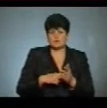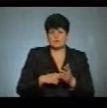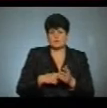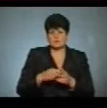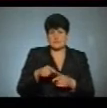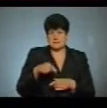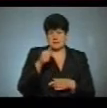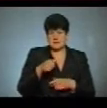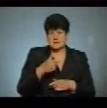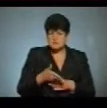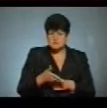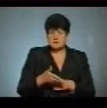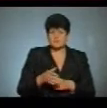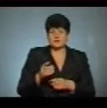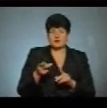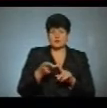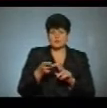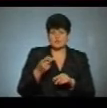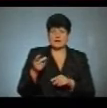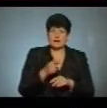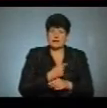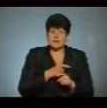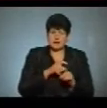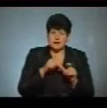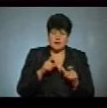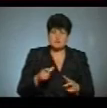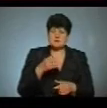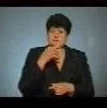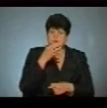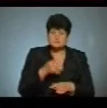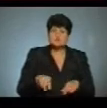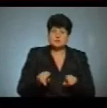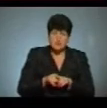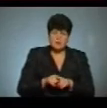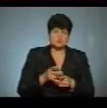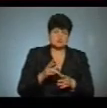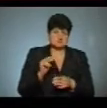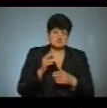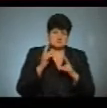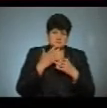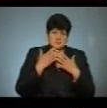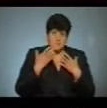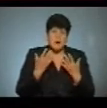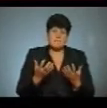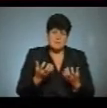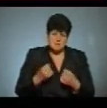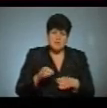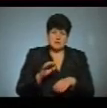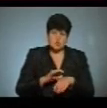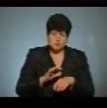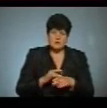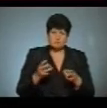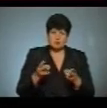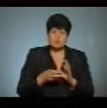цей місяць. Речник другої Тернопільської міської лікарні Віктор Кміта повідомив, що також такої статистики немає, але приймати хворих, які